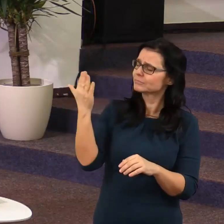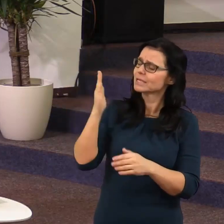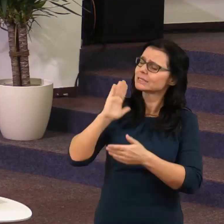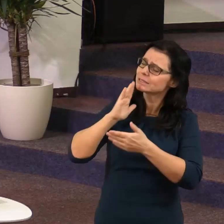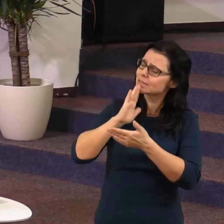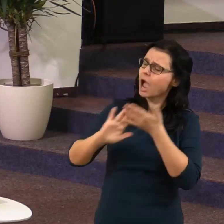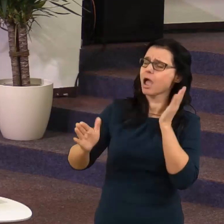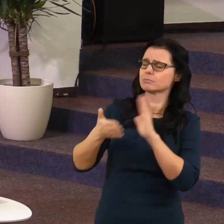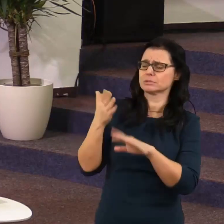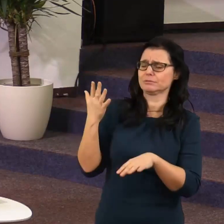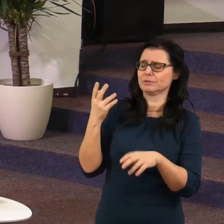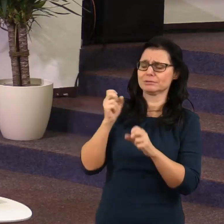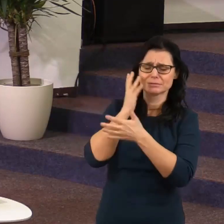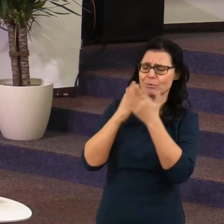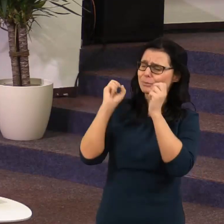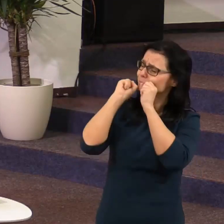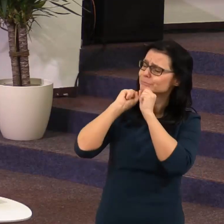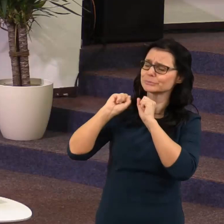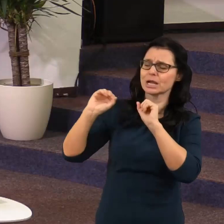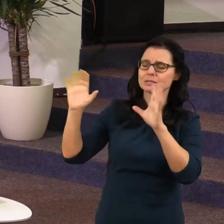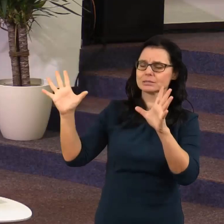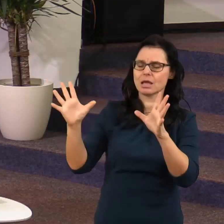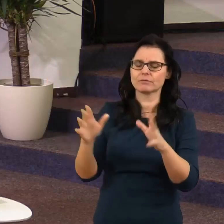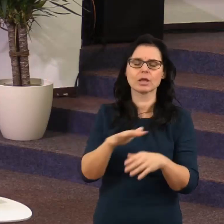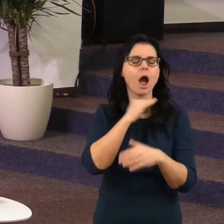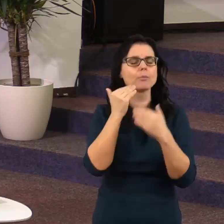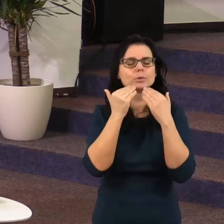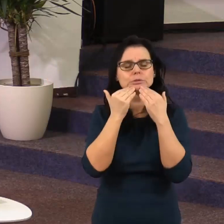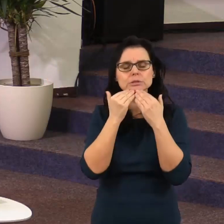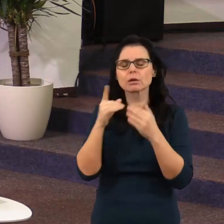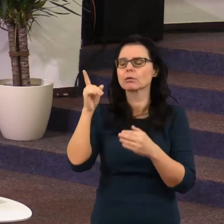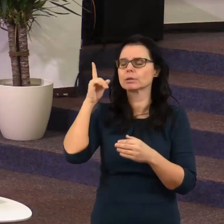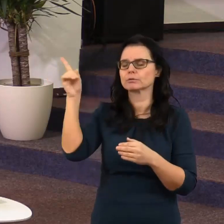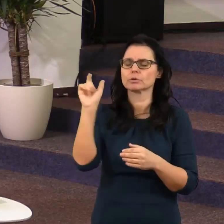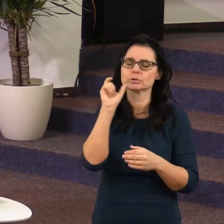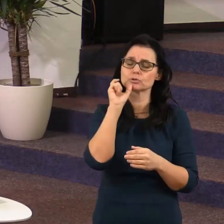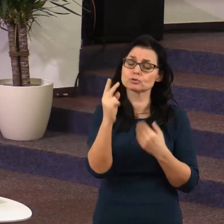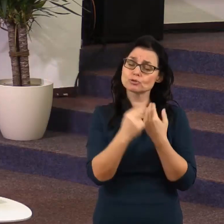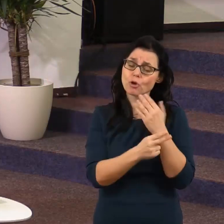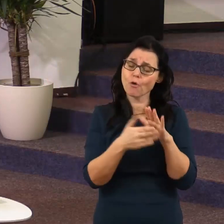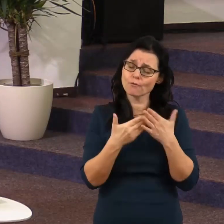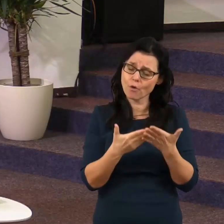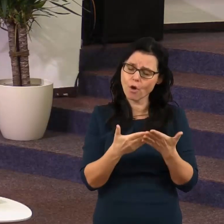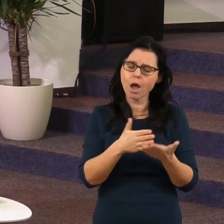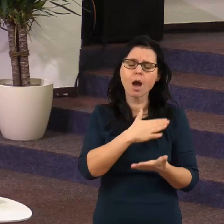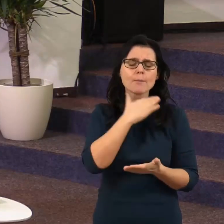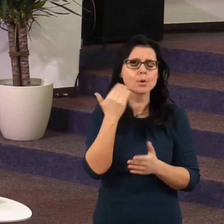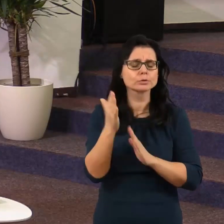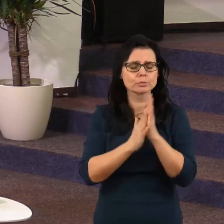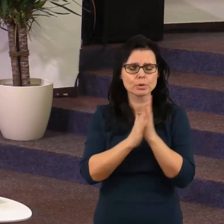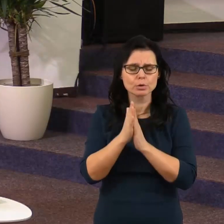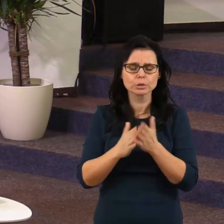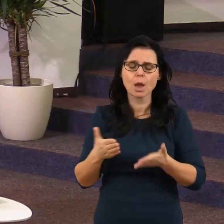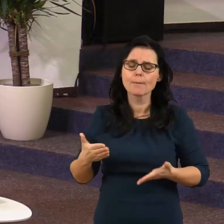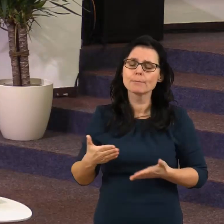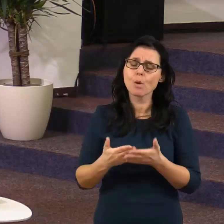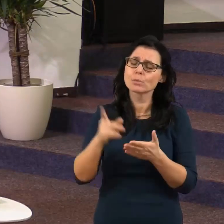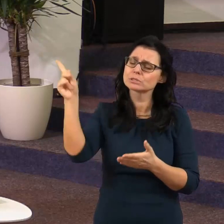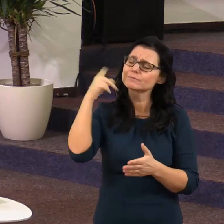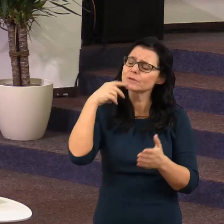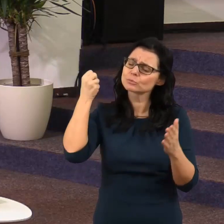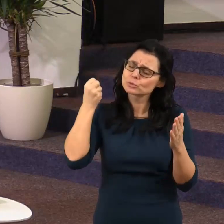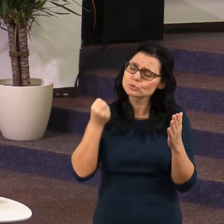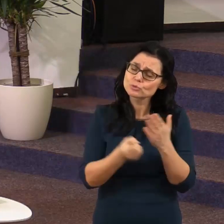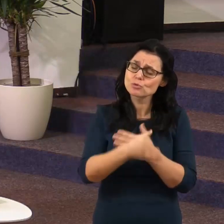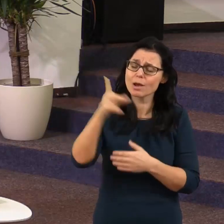nepředstavitelným. děkujeme ti za tvé slovo a moc tě prosím, pomoct nám svým duchem, kterým si